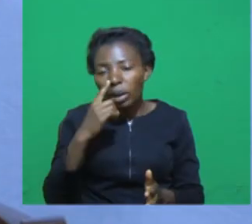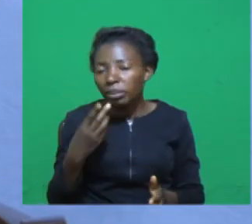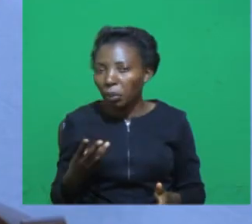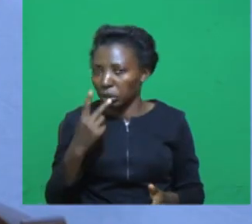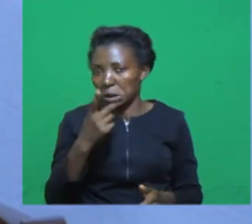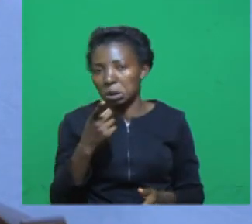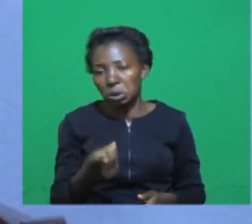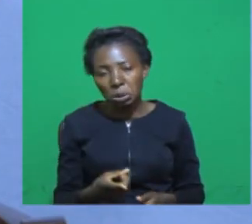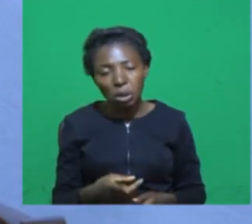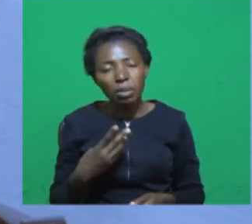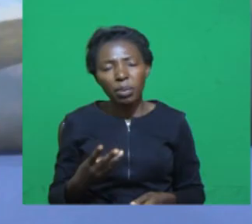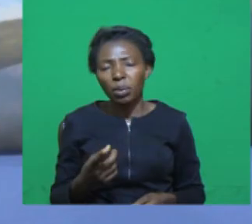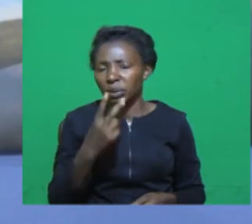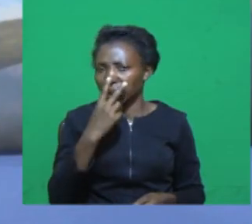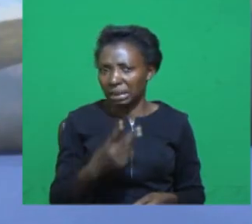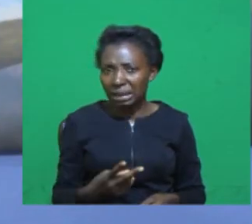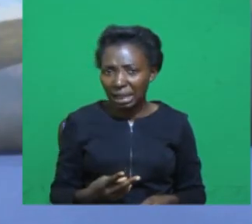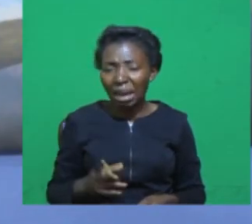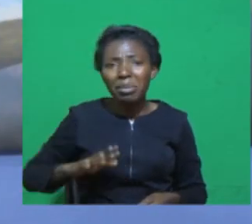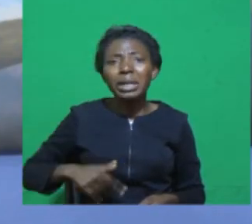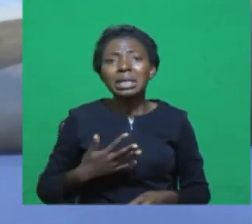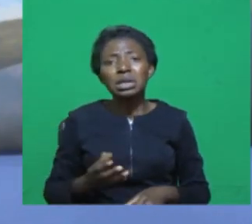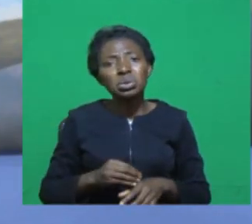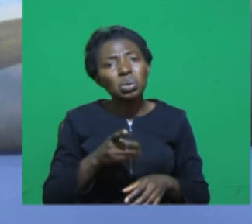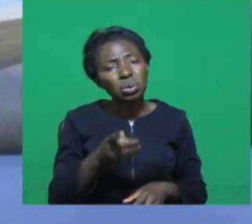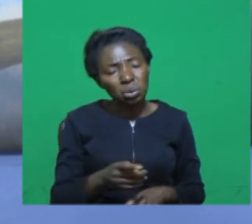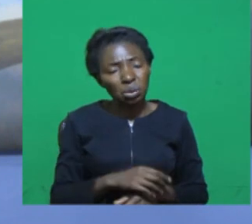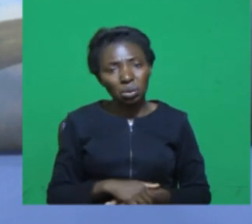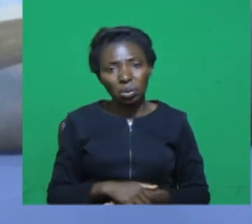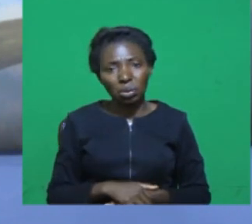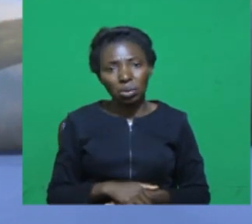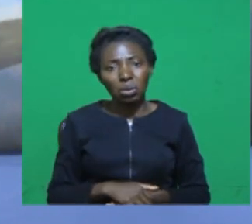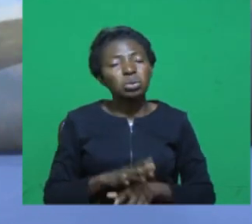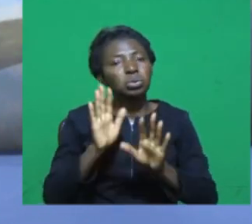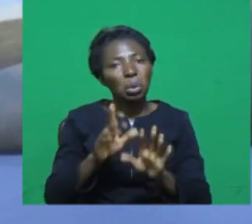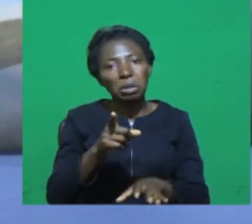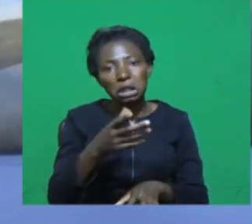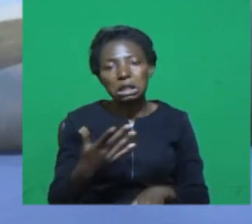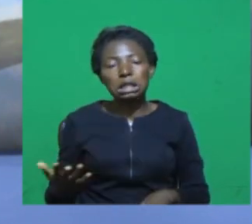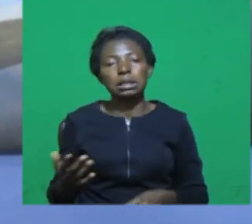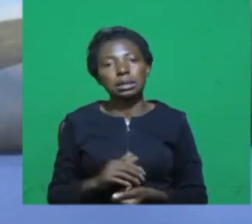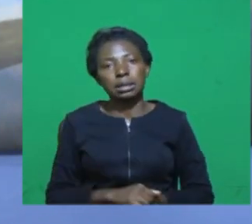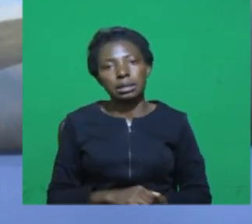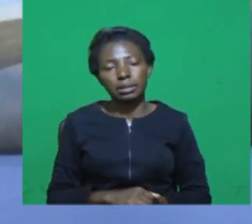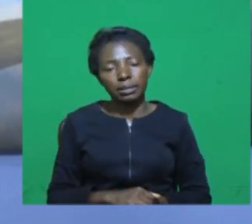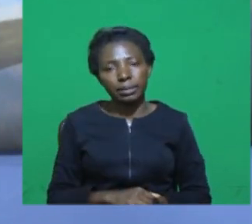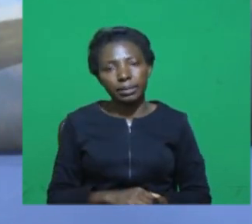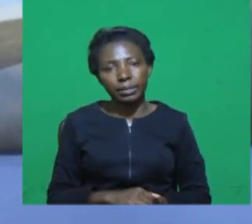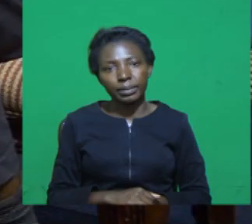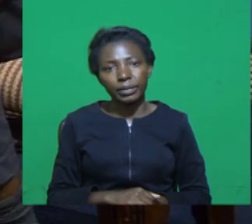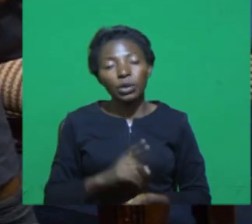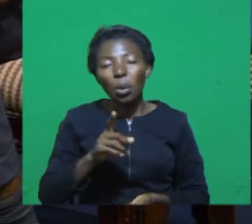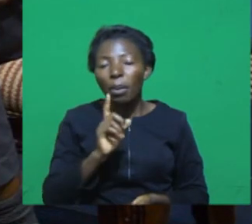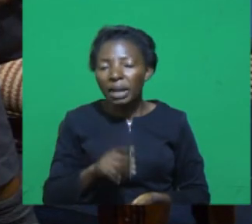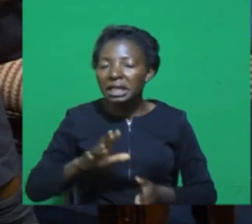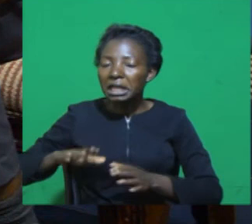uchionekwa vaone zvinhu zvakashata pauri. Avoid that. Alright. Kana mazona Zvoda